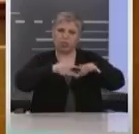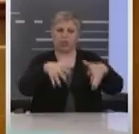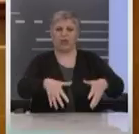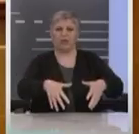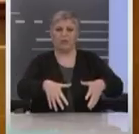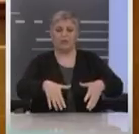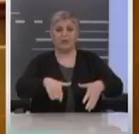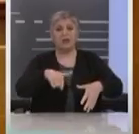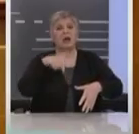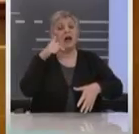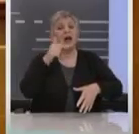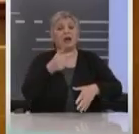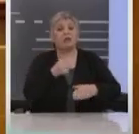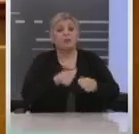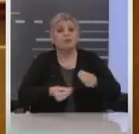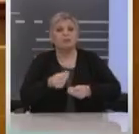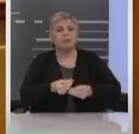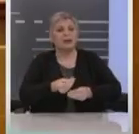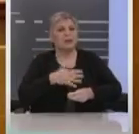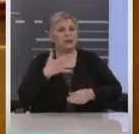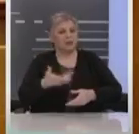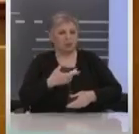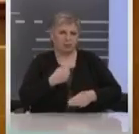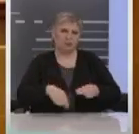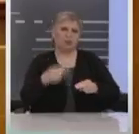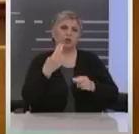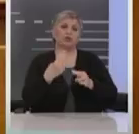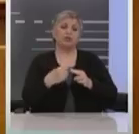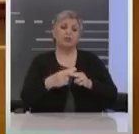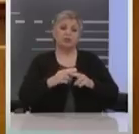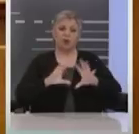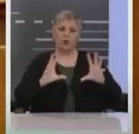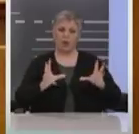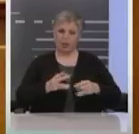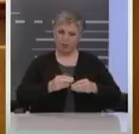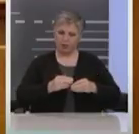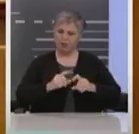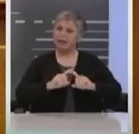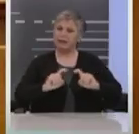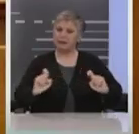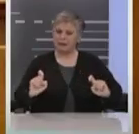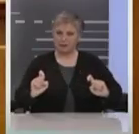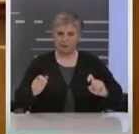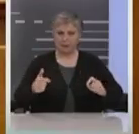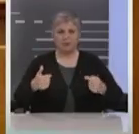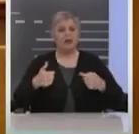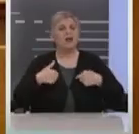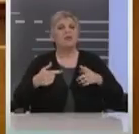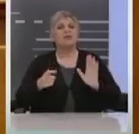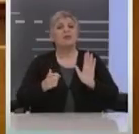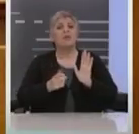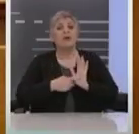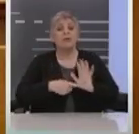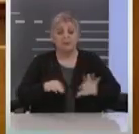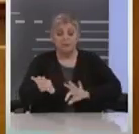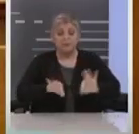των μέτρων, το πιο κρίσιμο κατά την άποψή μου, είναι να σχεδιάσουμε τα απαραίτητα